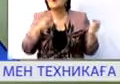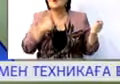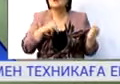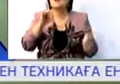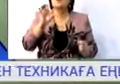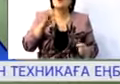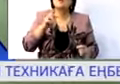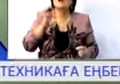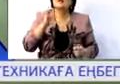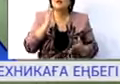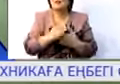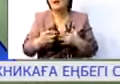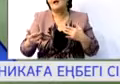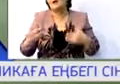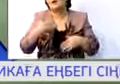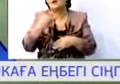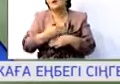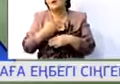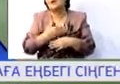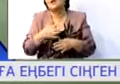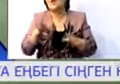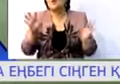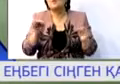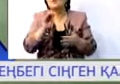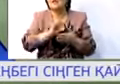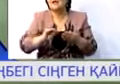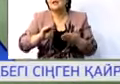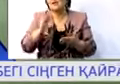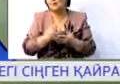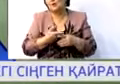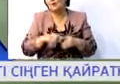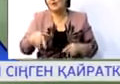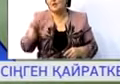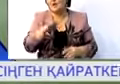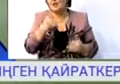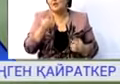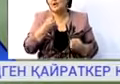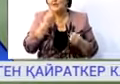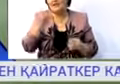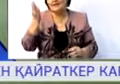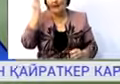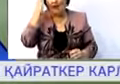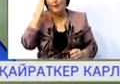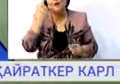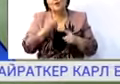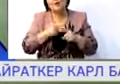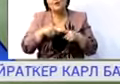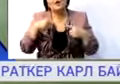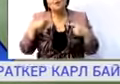романстары бар, театрландырған қойылымдарға музыка жазып жатады, осының бәрі де оның жақсы қабілеті. Одан